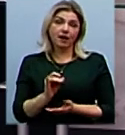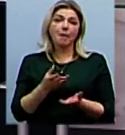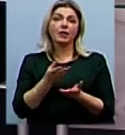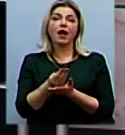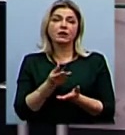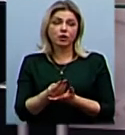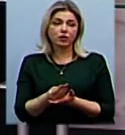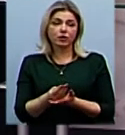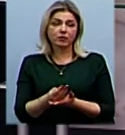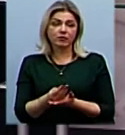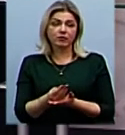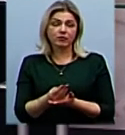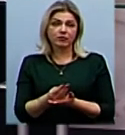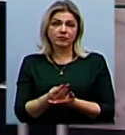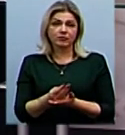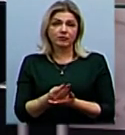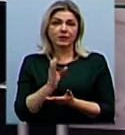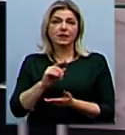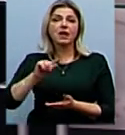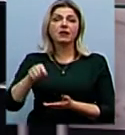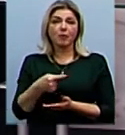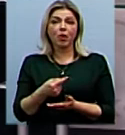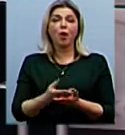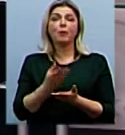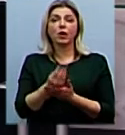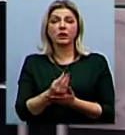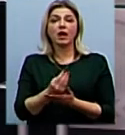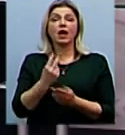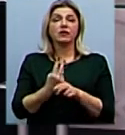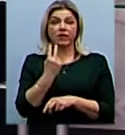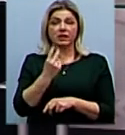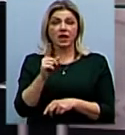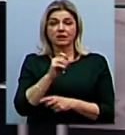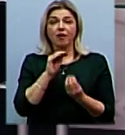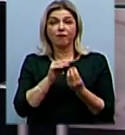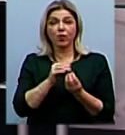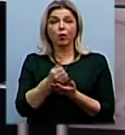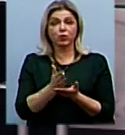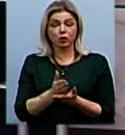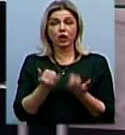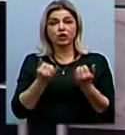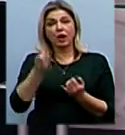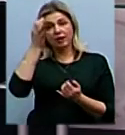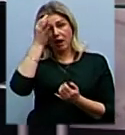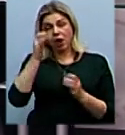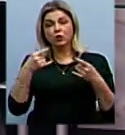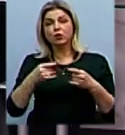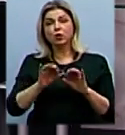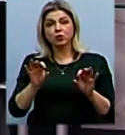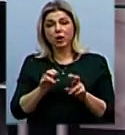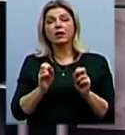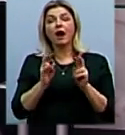платіжки з вимогами платити двічі за одну і ту саму послугу. Зараз нагадаємо сюжетом про те, як це